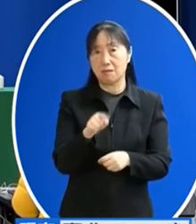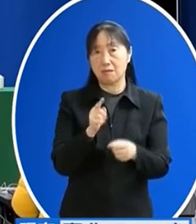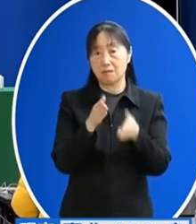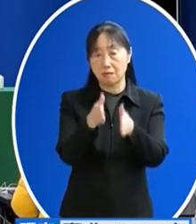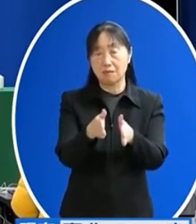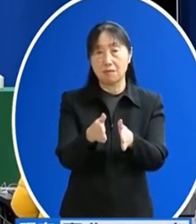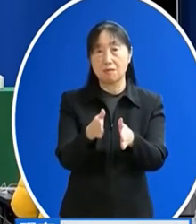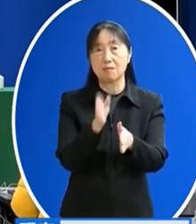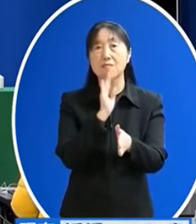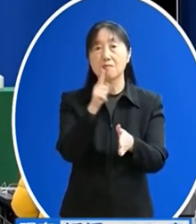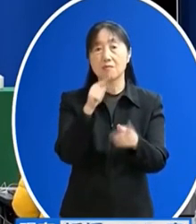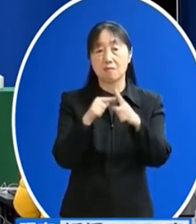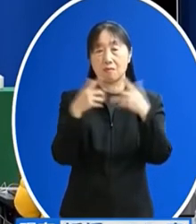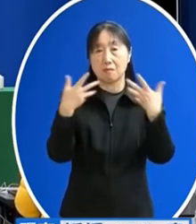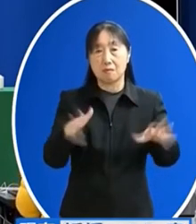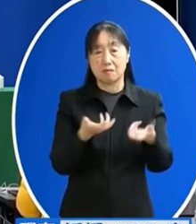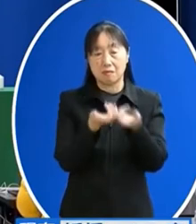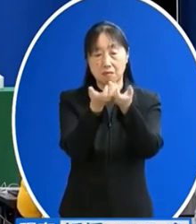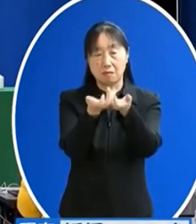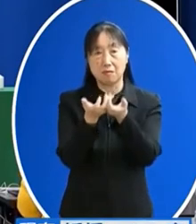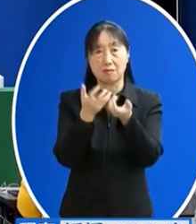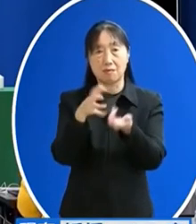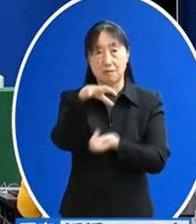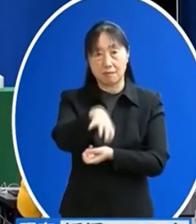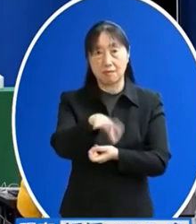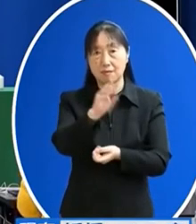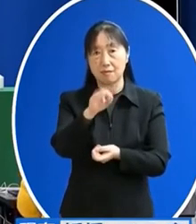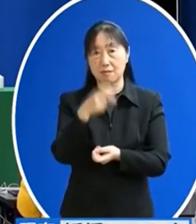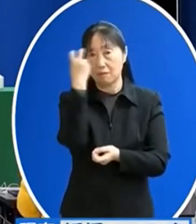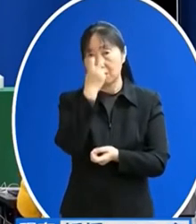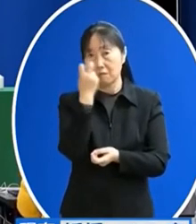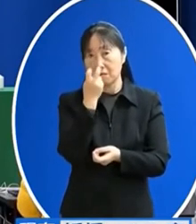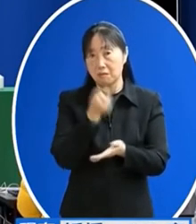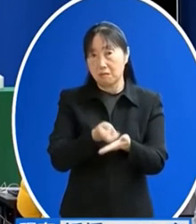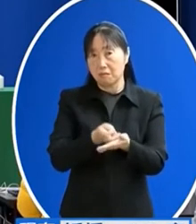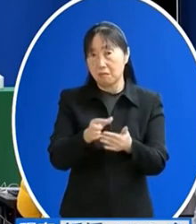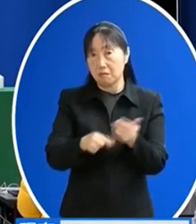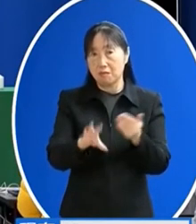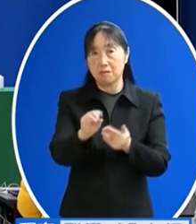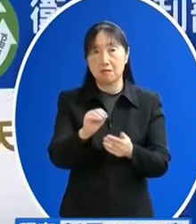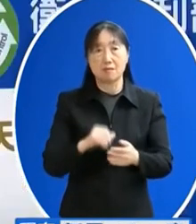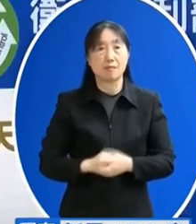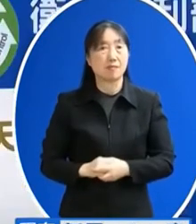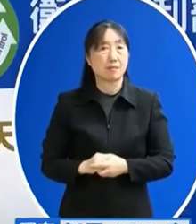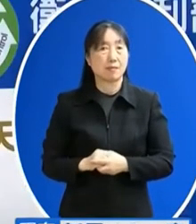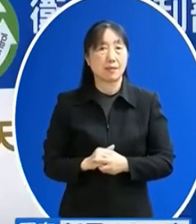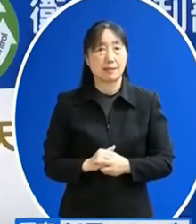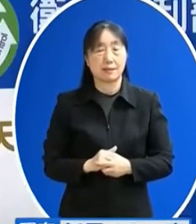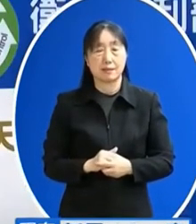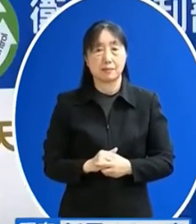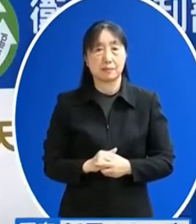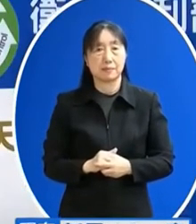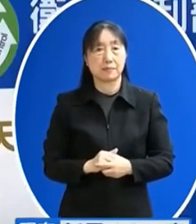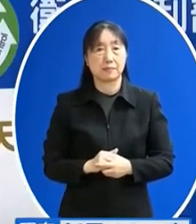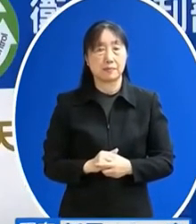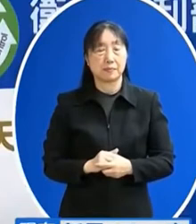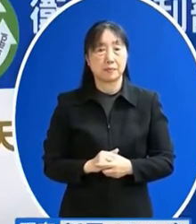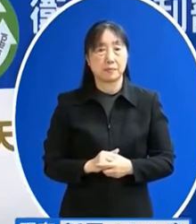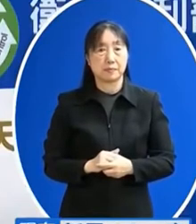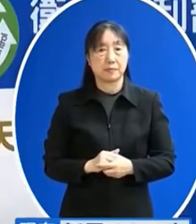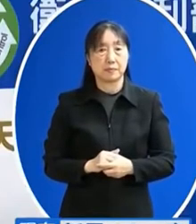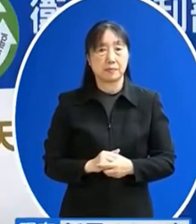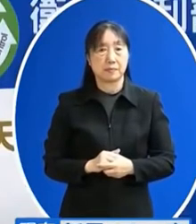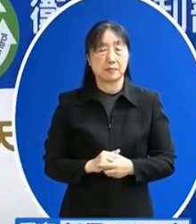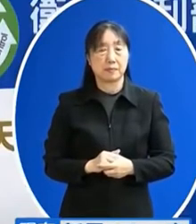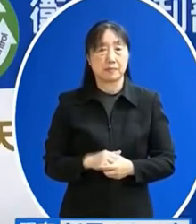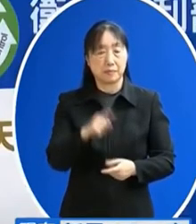对这两个比较人潮聚集众多的场所做一些管制吗？谢谢。 大概就是大